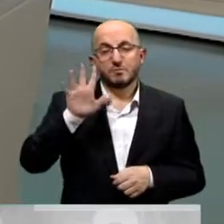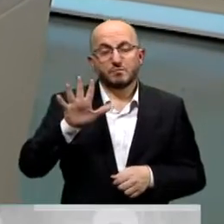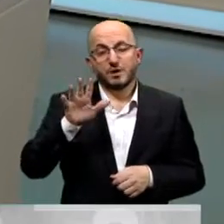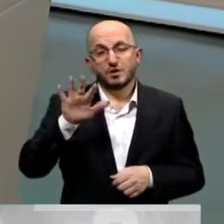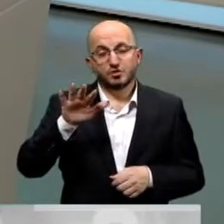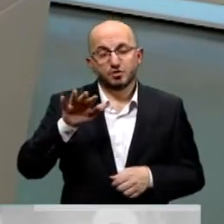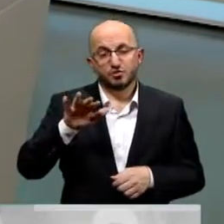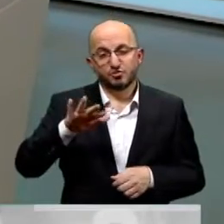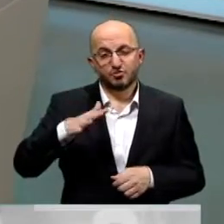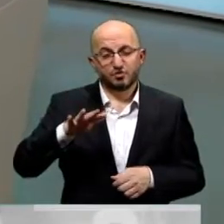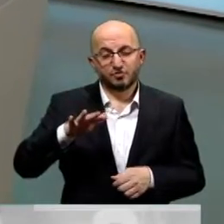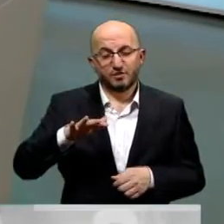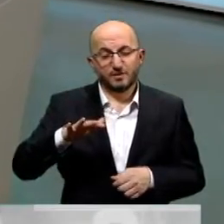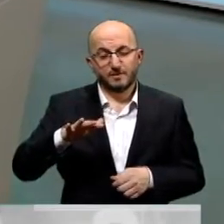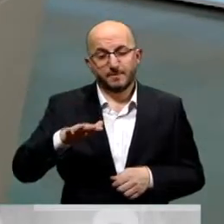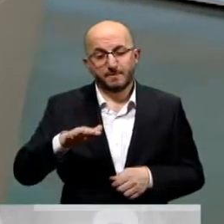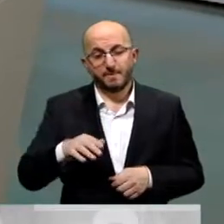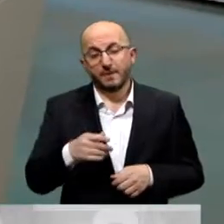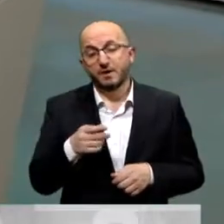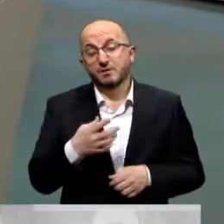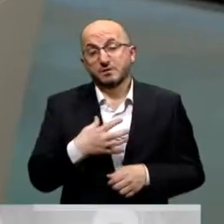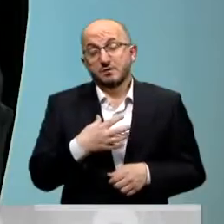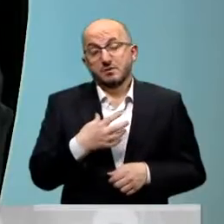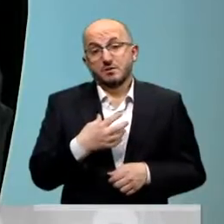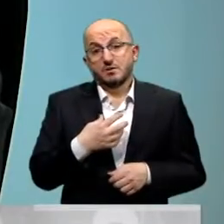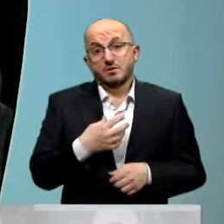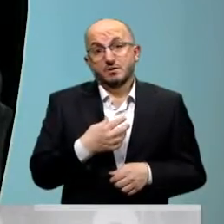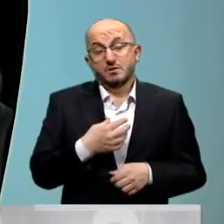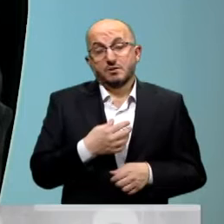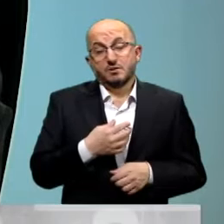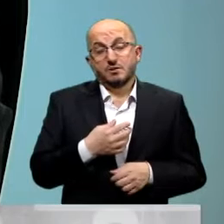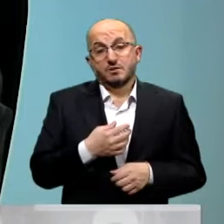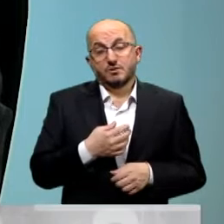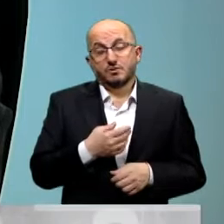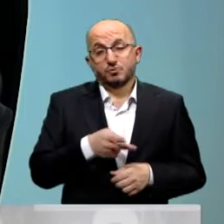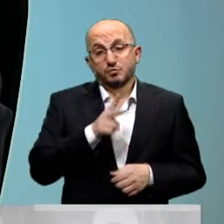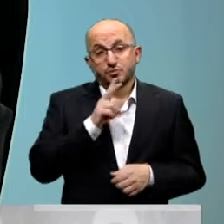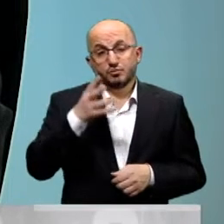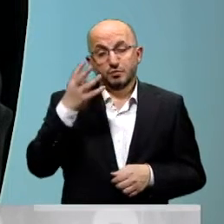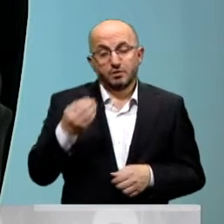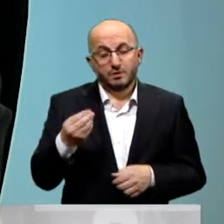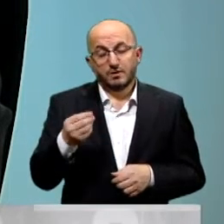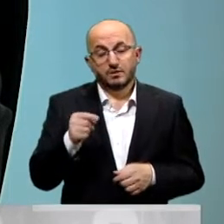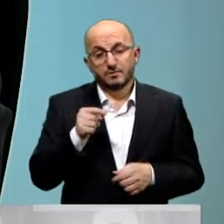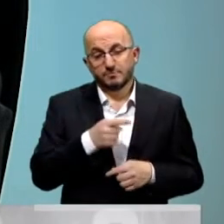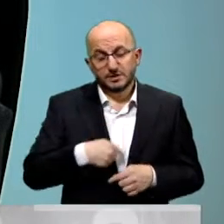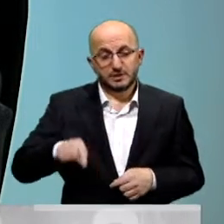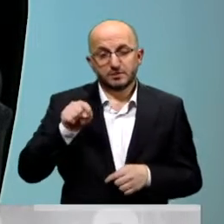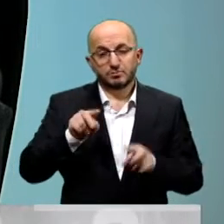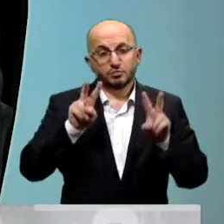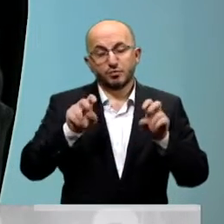peki tabii ki o da buna dahil O da bunun parasıdır Eee netice itibariyle biz bu konuda şunu